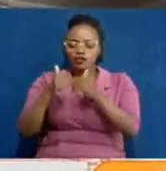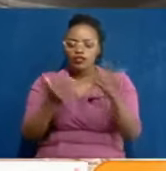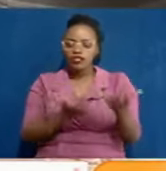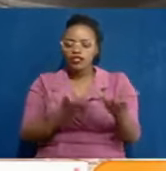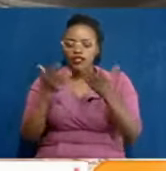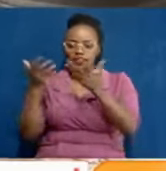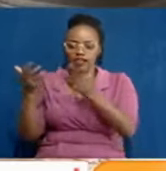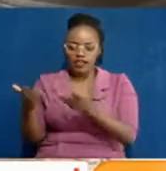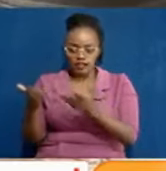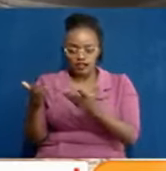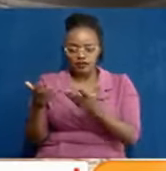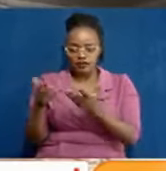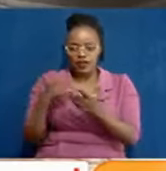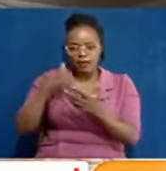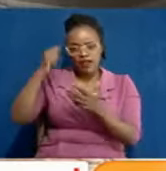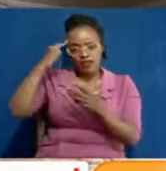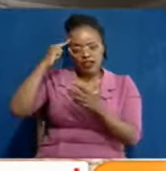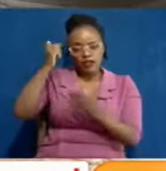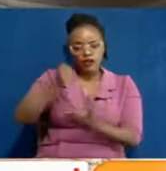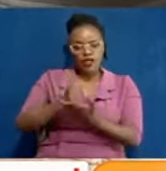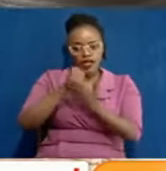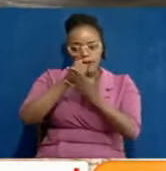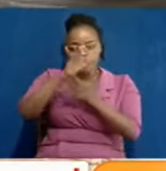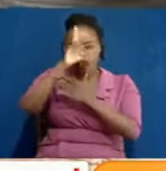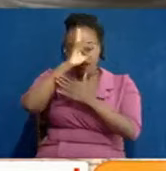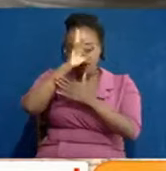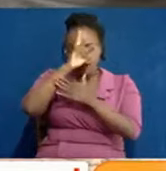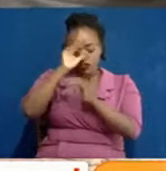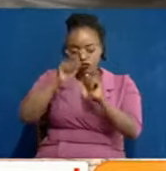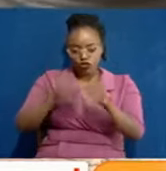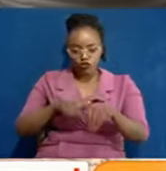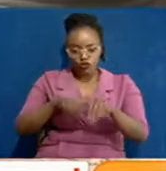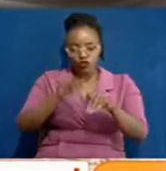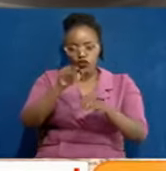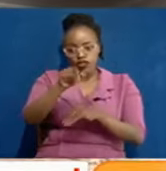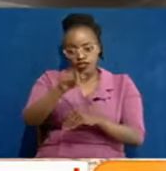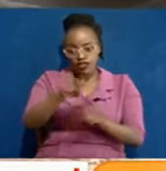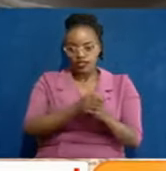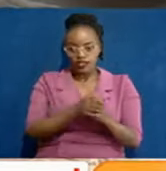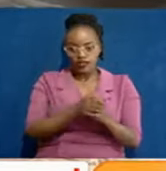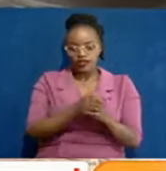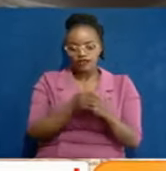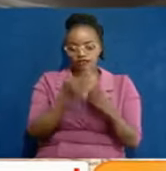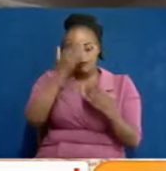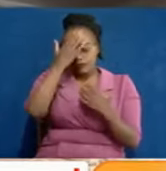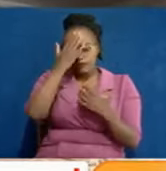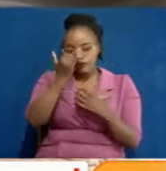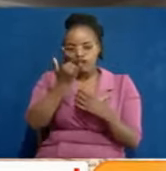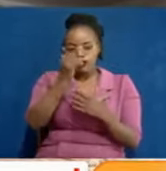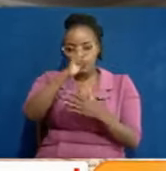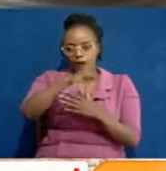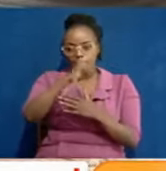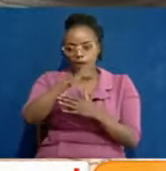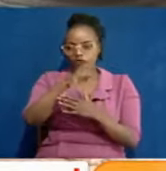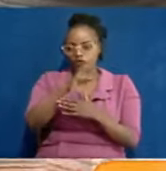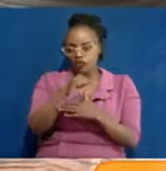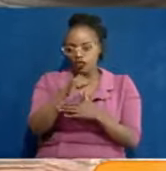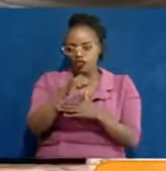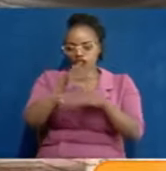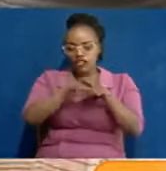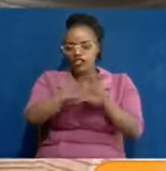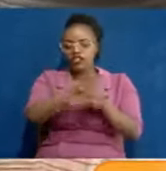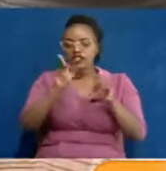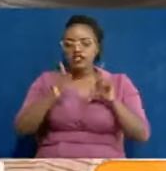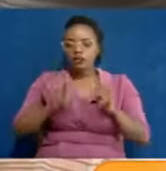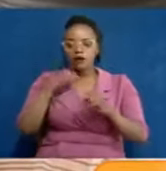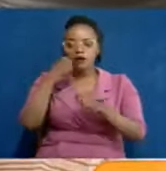nayo, nadhani ilisaidia pia polisi kuweza kufuatilia, ndio wakaweza kupata hao watu